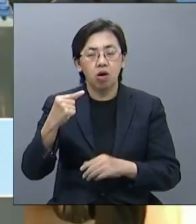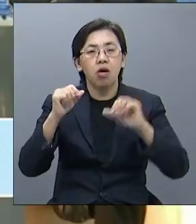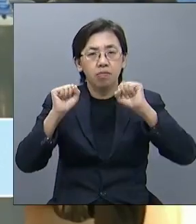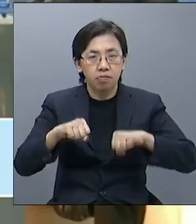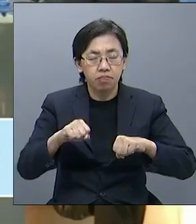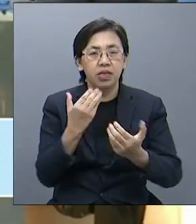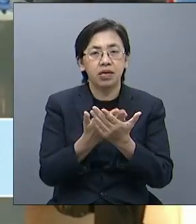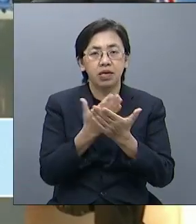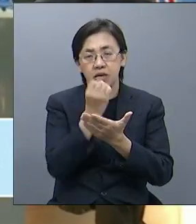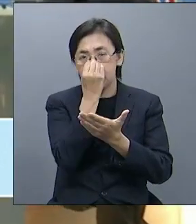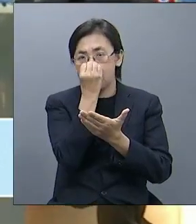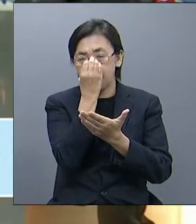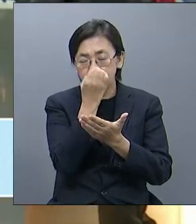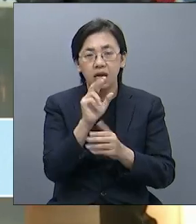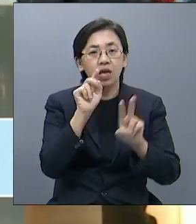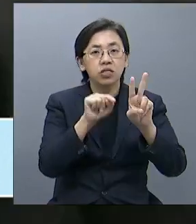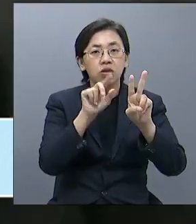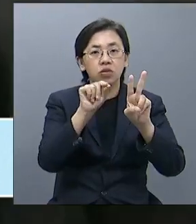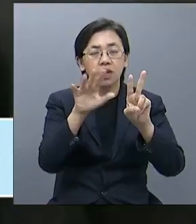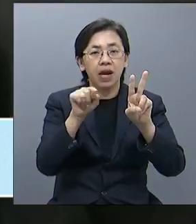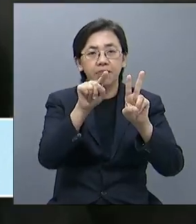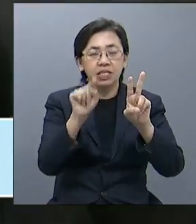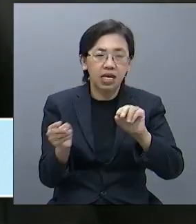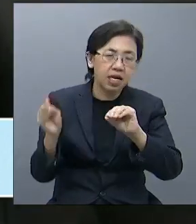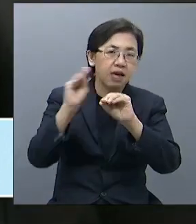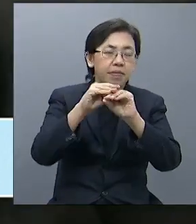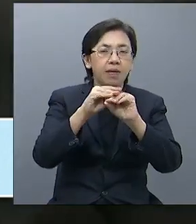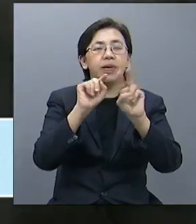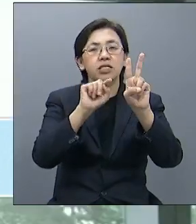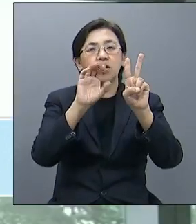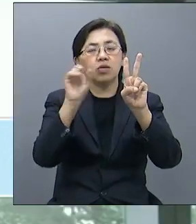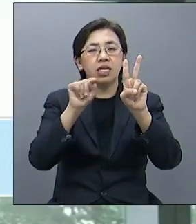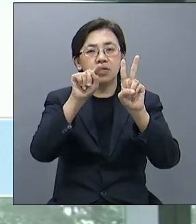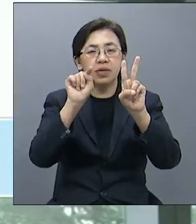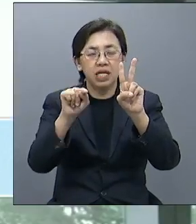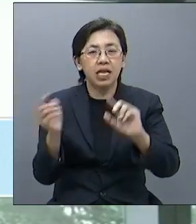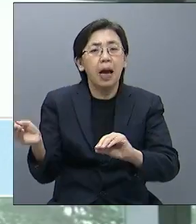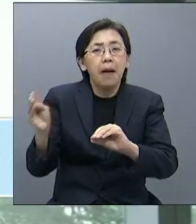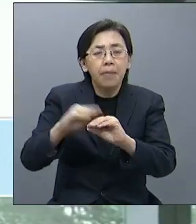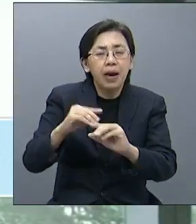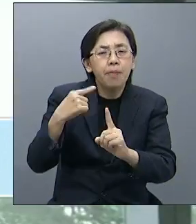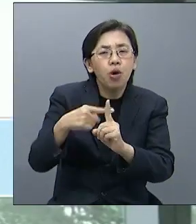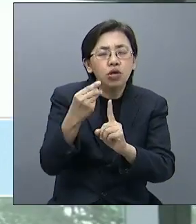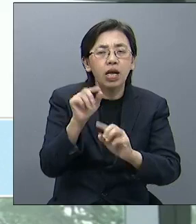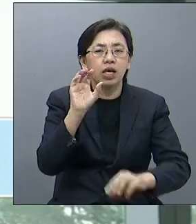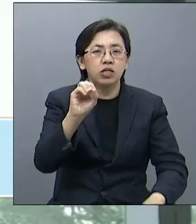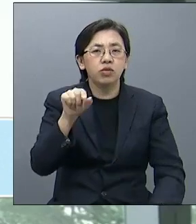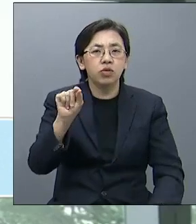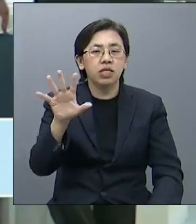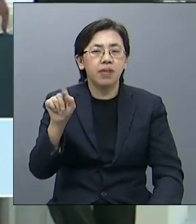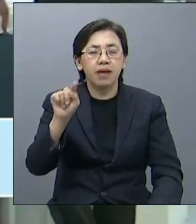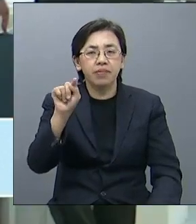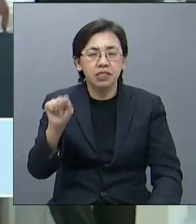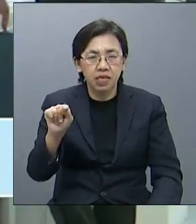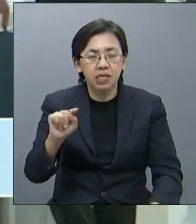ขึ้นอัตราดอกเบี้ยจากร้อยละ 2.25เป็นร้อยละ 2.50ต่อปีหรือเพิ่มขึ้น 0.25โดยให้มี